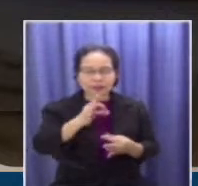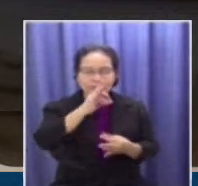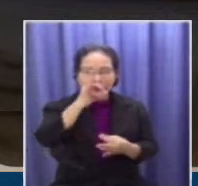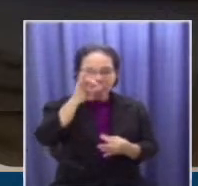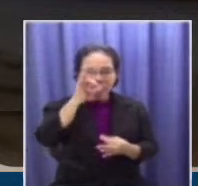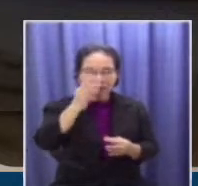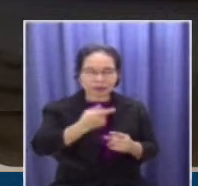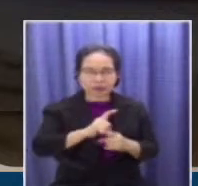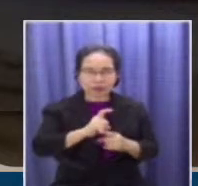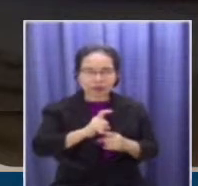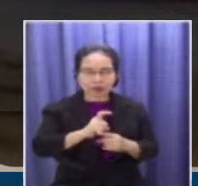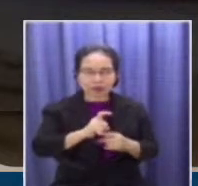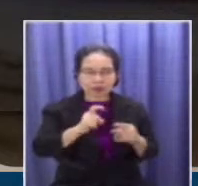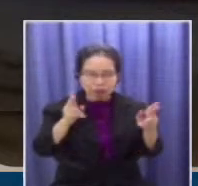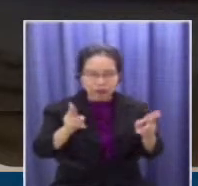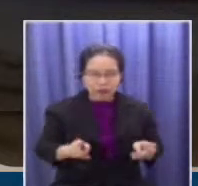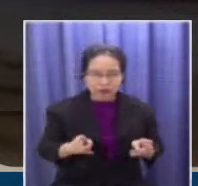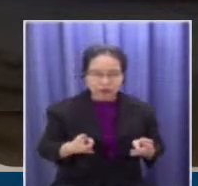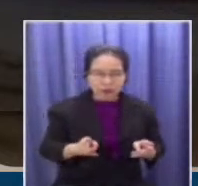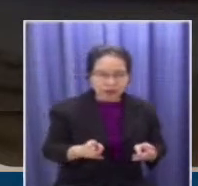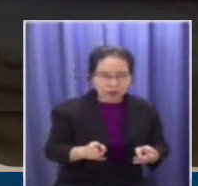mu no